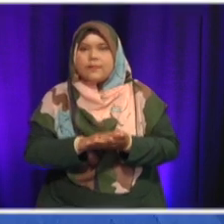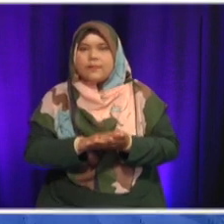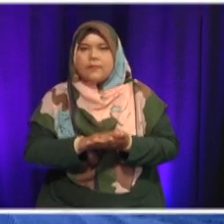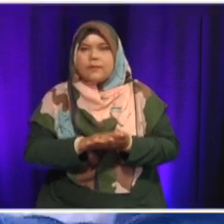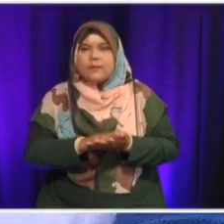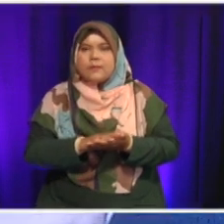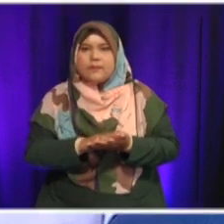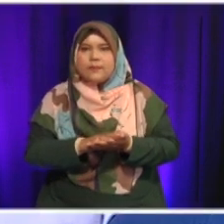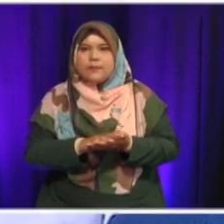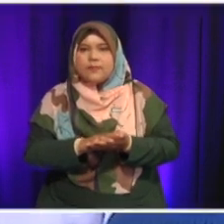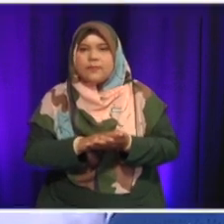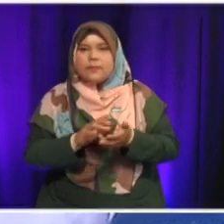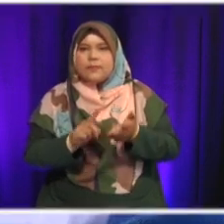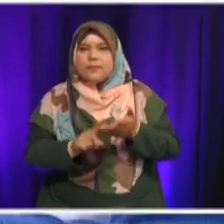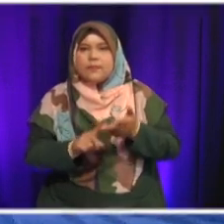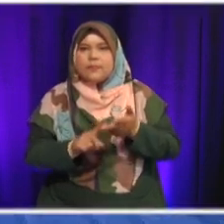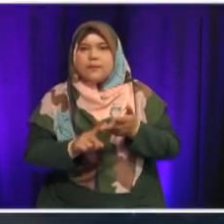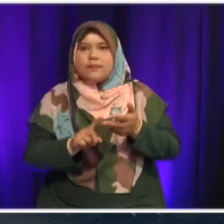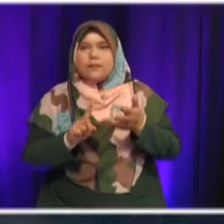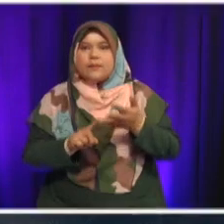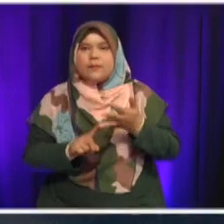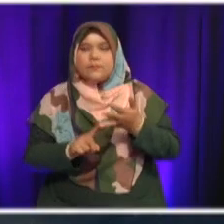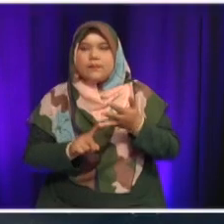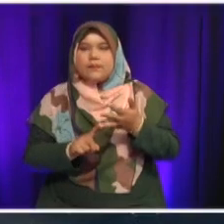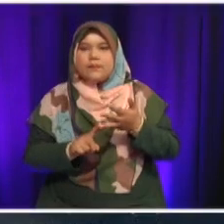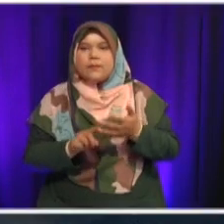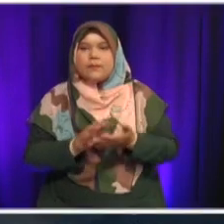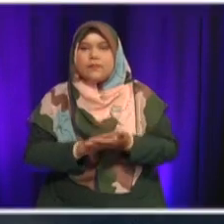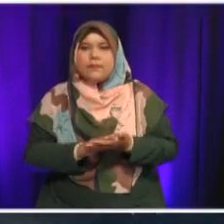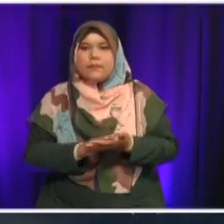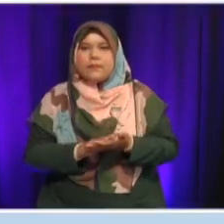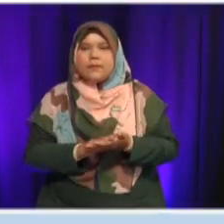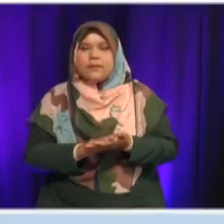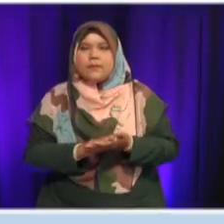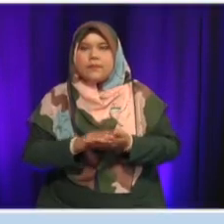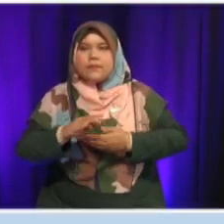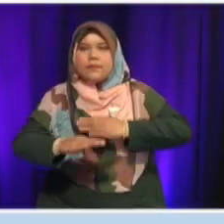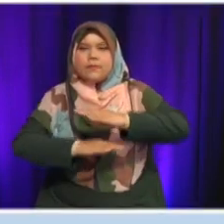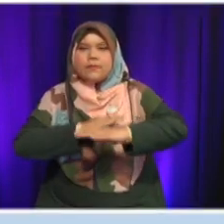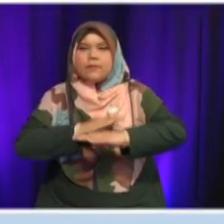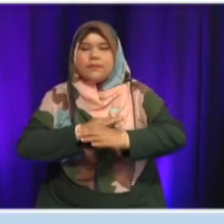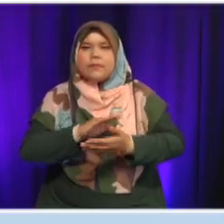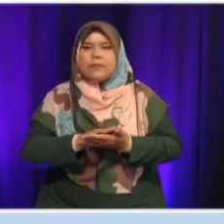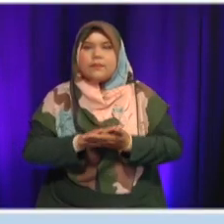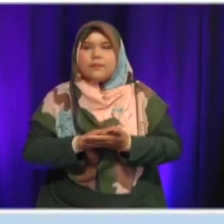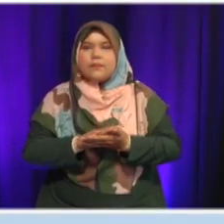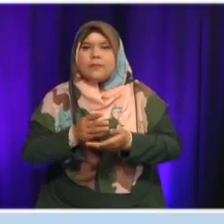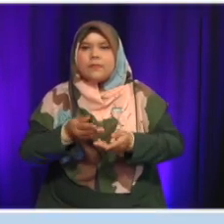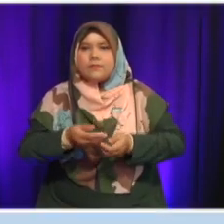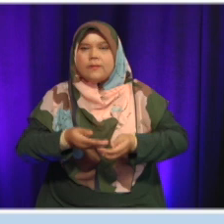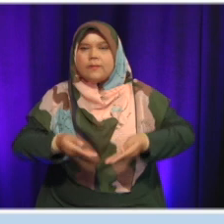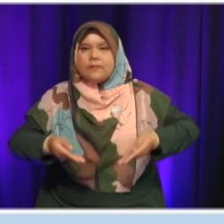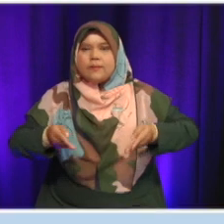Oke Baik berikutnya dan yang terakhir sekali kita perlu bekas